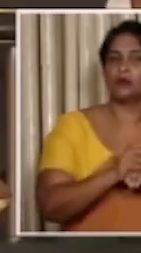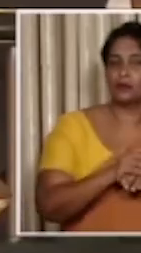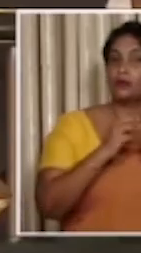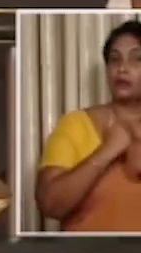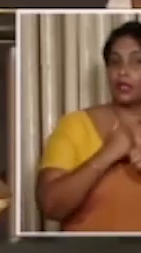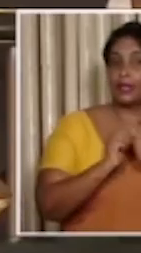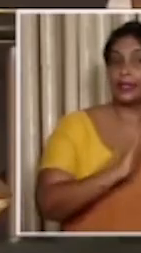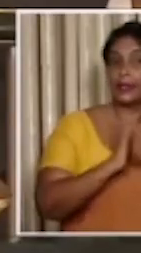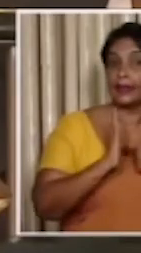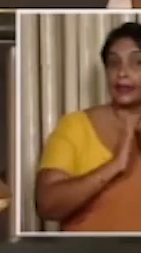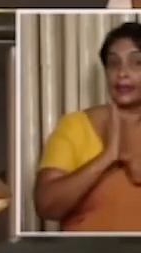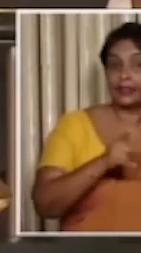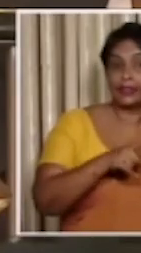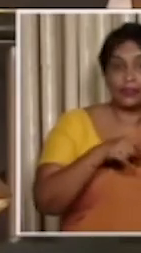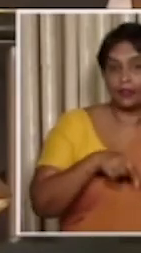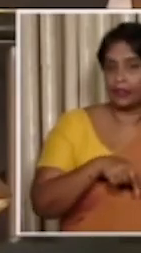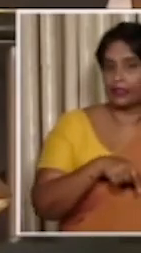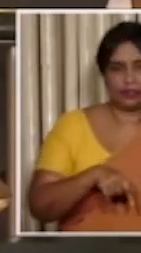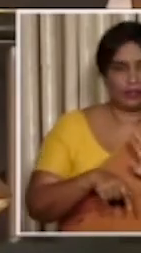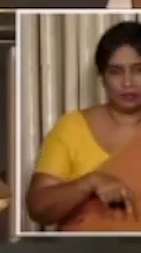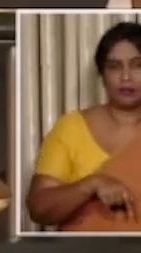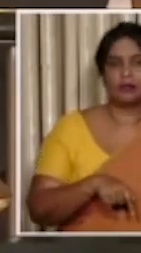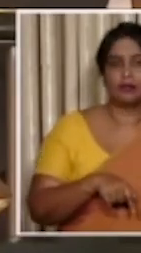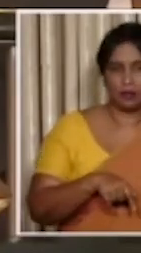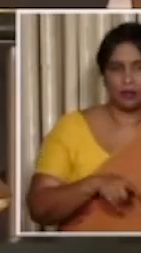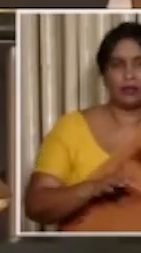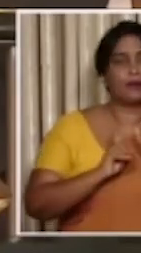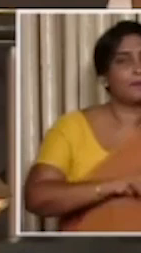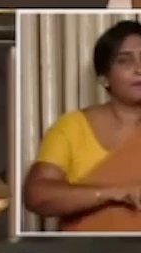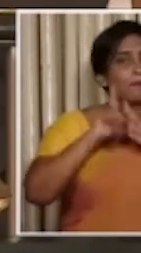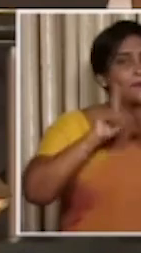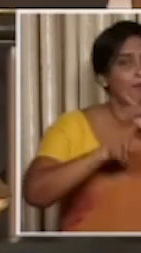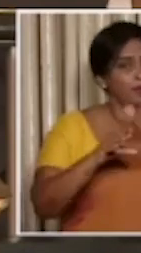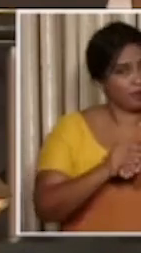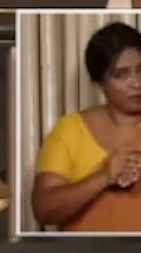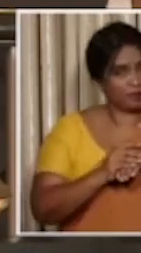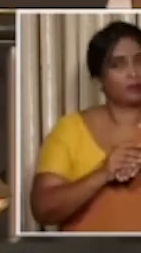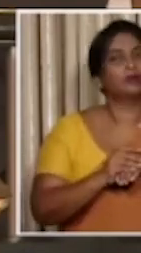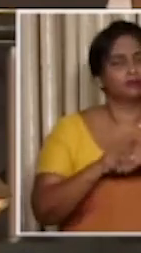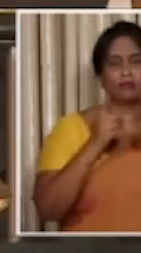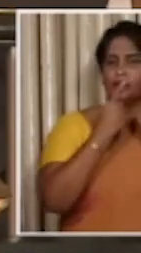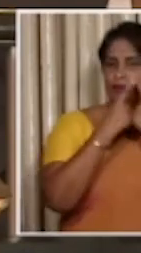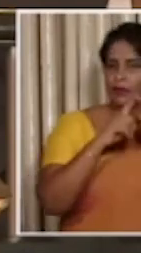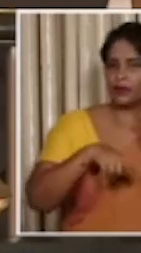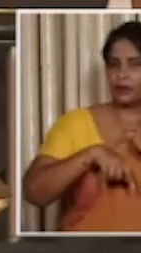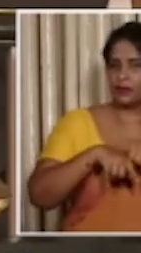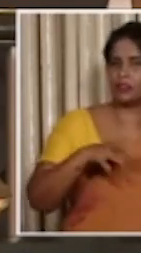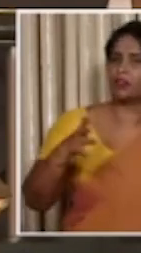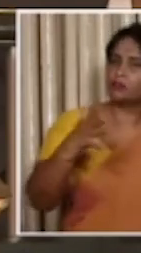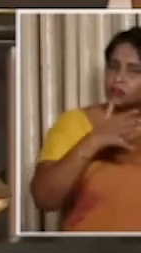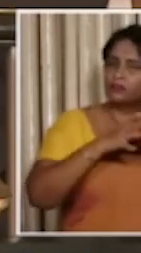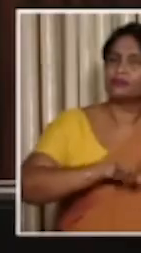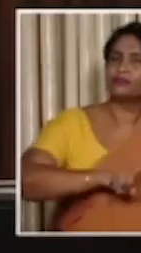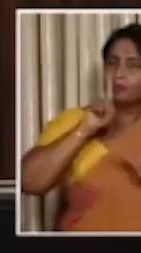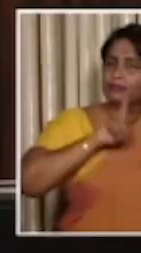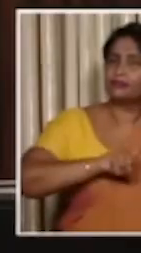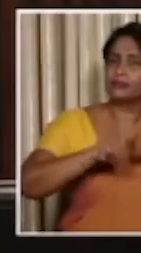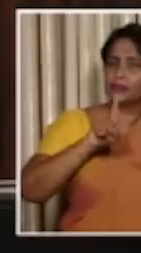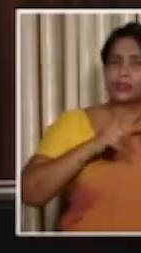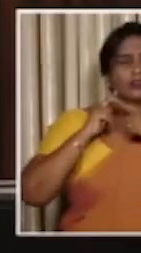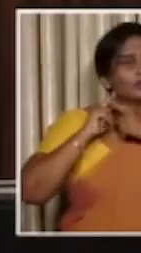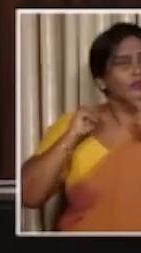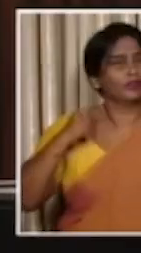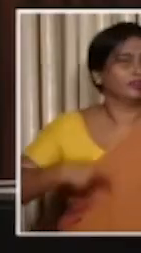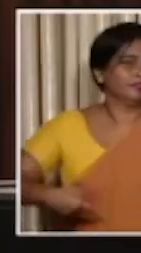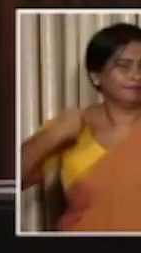කරලම නීති තුලින් පමණක් නොවේ. මේ පාර්ලිමේන්තුව විවිධ අවස්ථාවල දීර්ඝ සාකච්ඡා දීර්ඝ